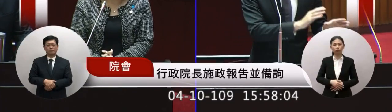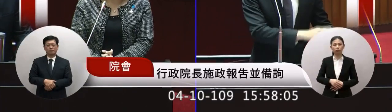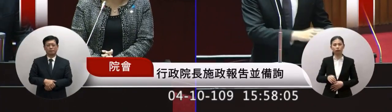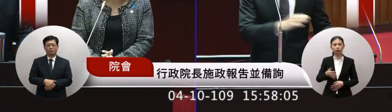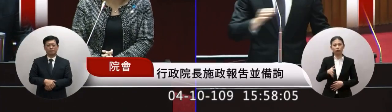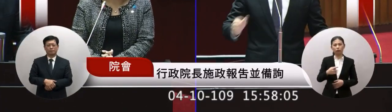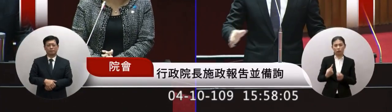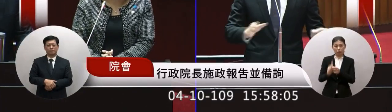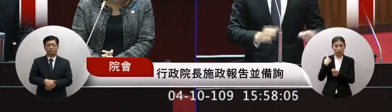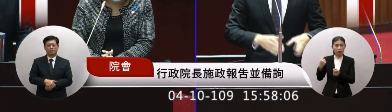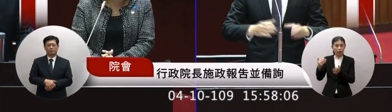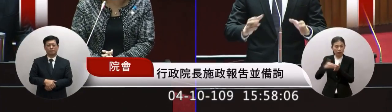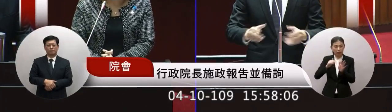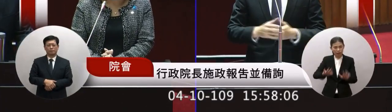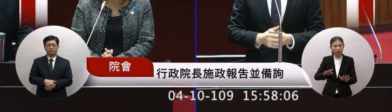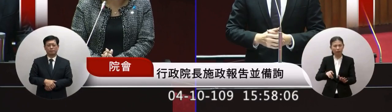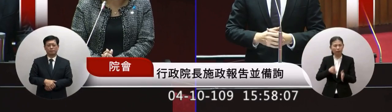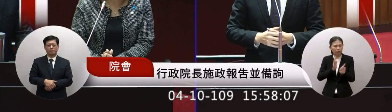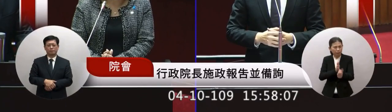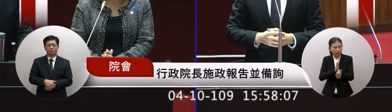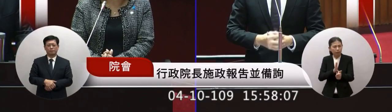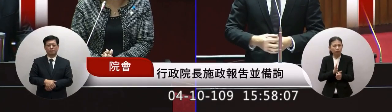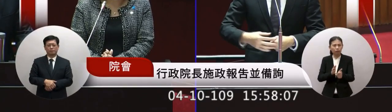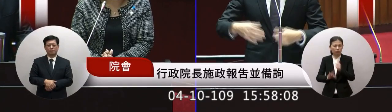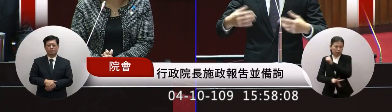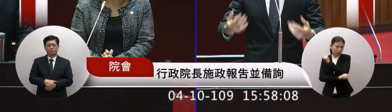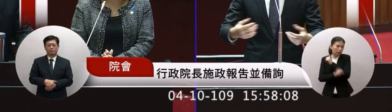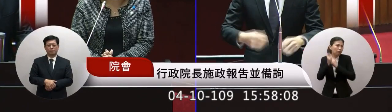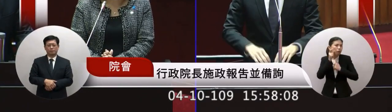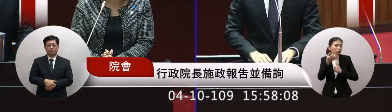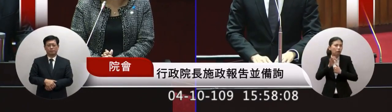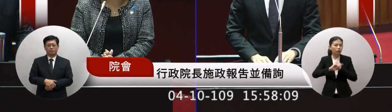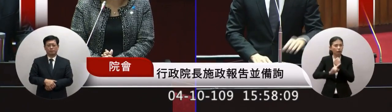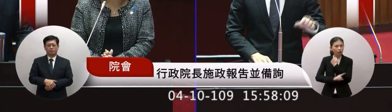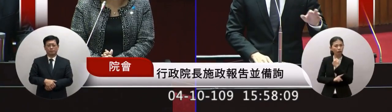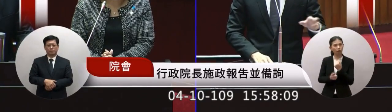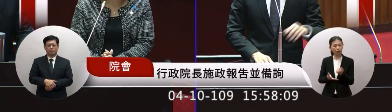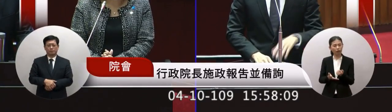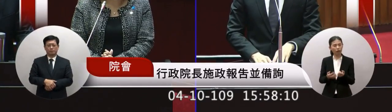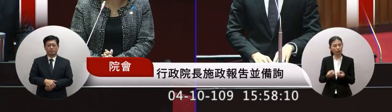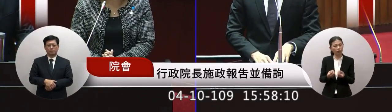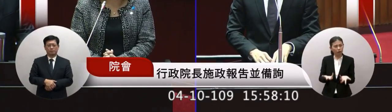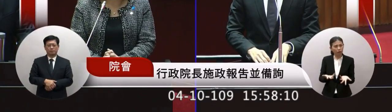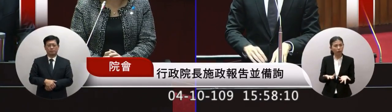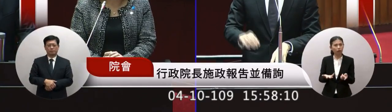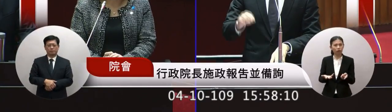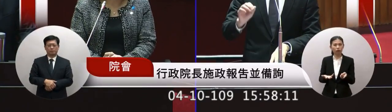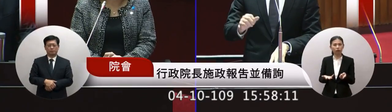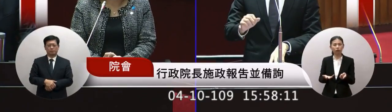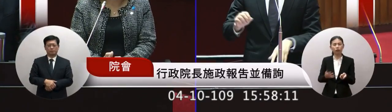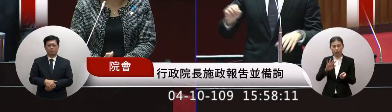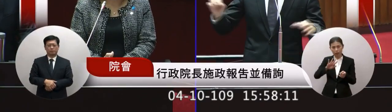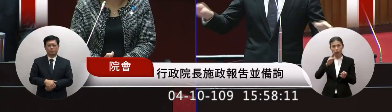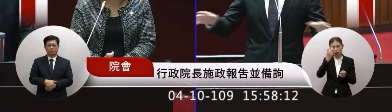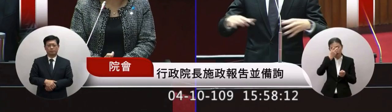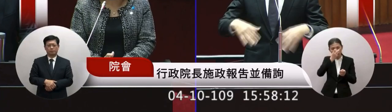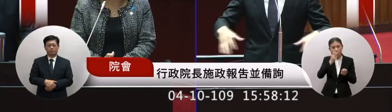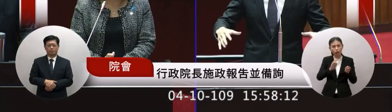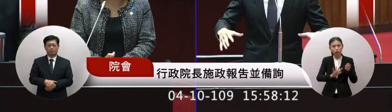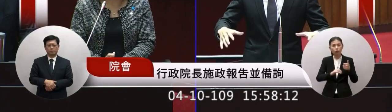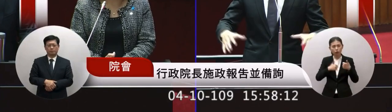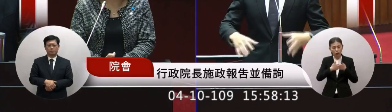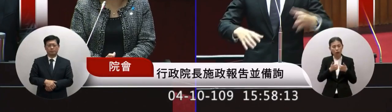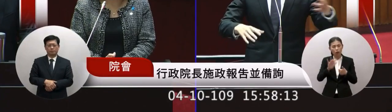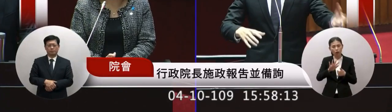对旧年到今年一直伫问讲上加工资法，因为虽然讲咱即马已经有这个基本工。 房主心意的这个会议啦